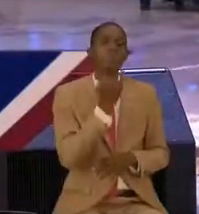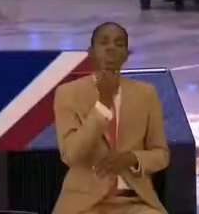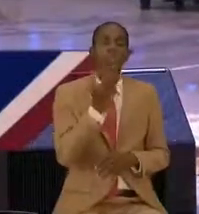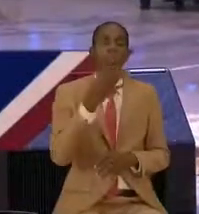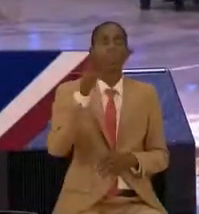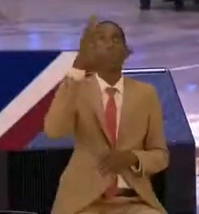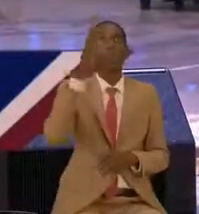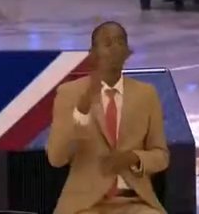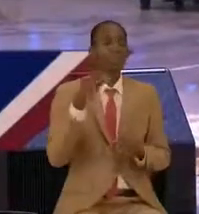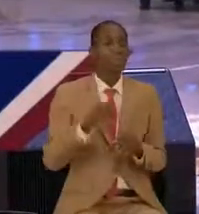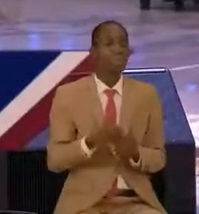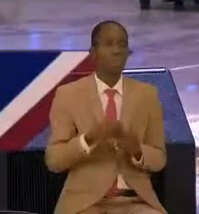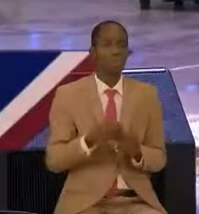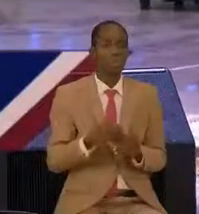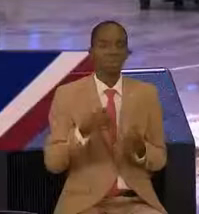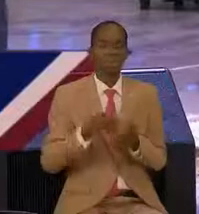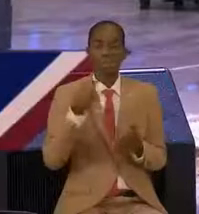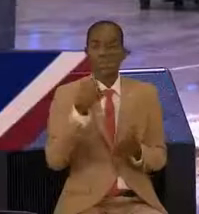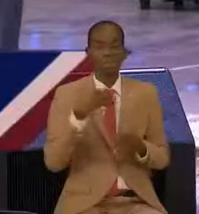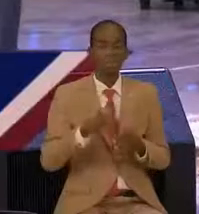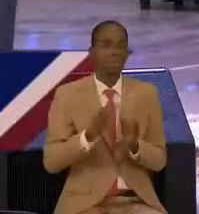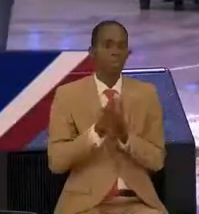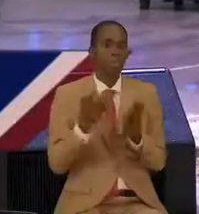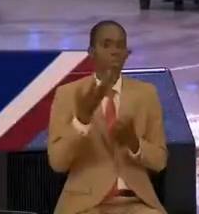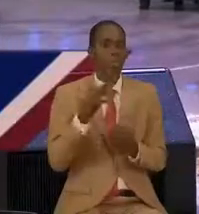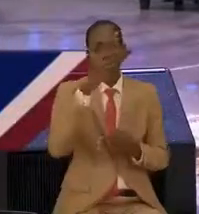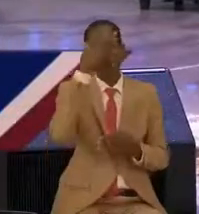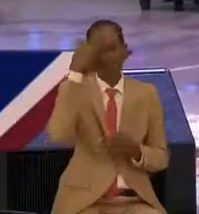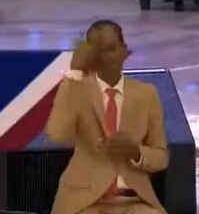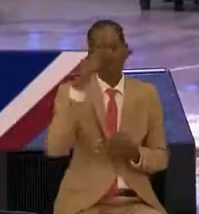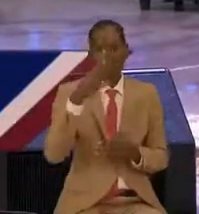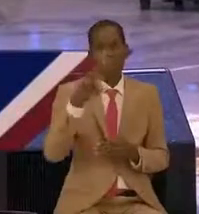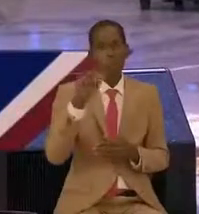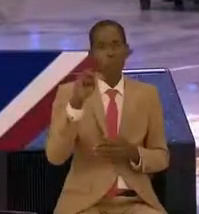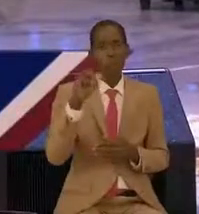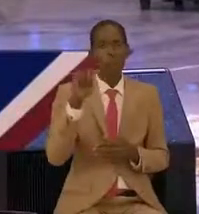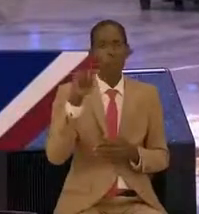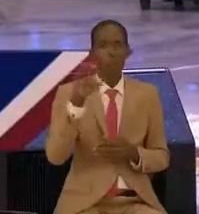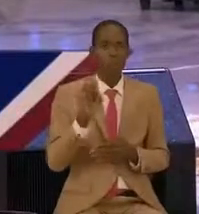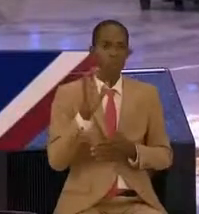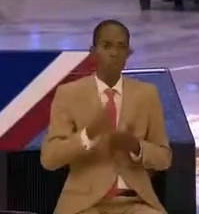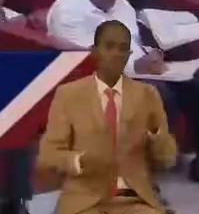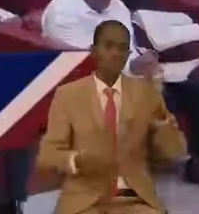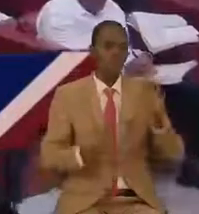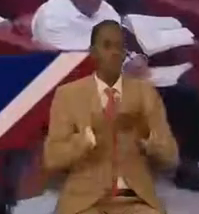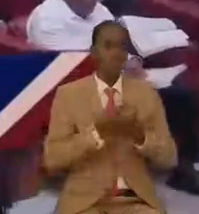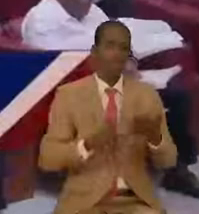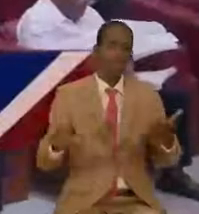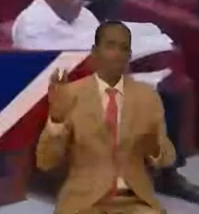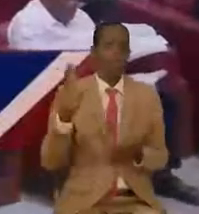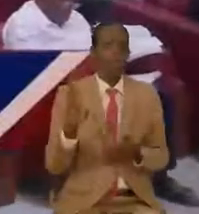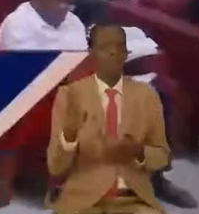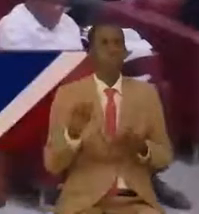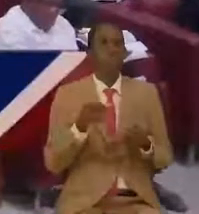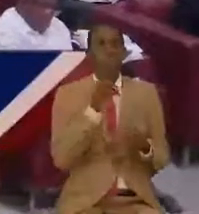Dieu. Cela nous dit au Romains 9, verset 6, Romains chapitre